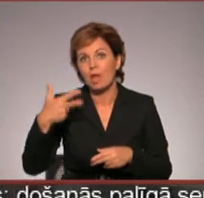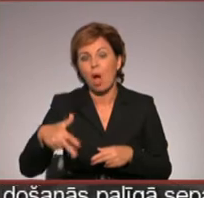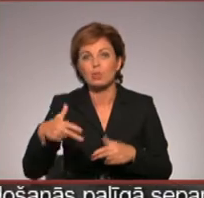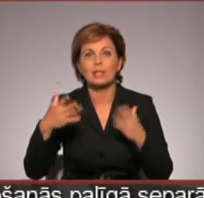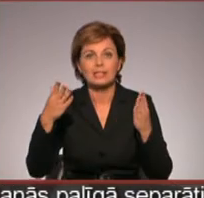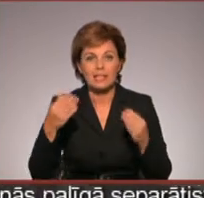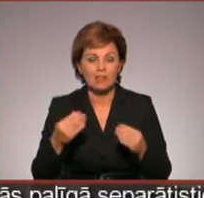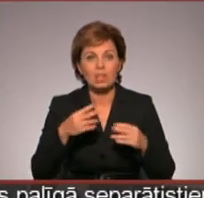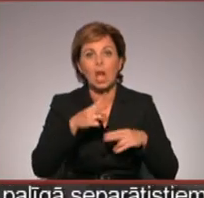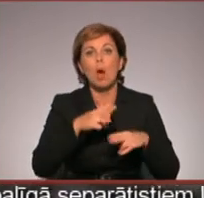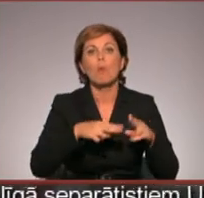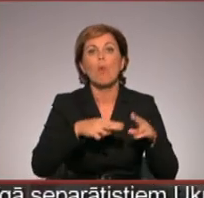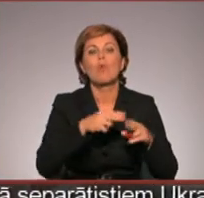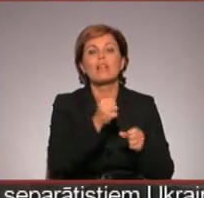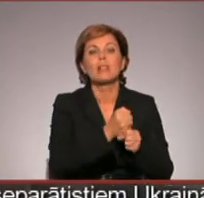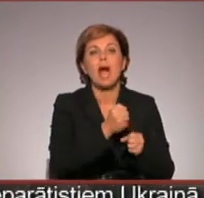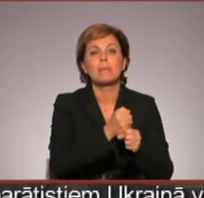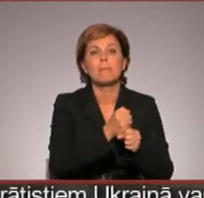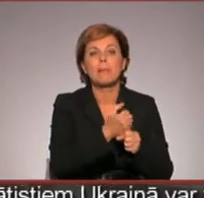dienas būvdarbiem ir atvēlēts.